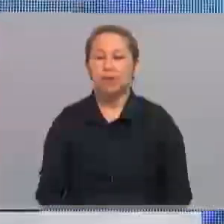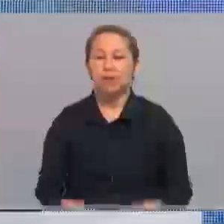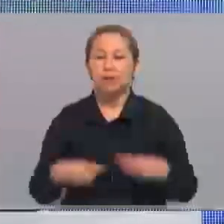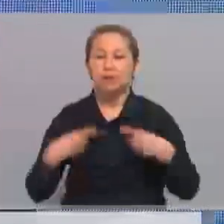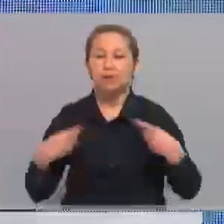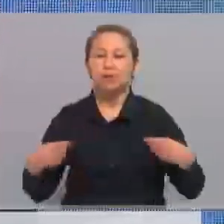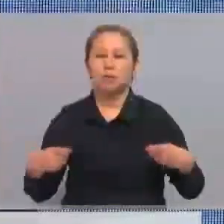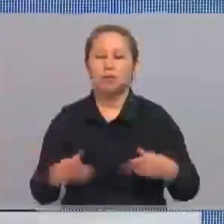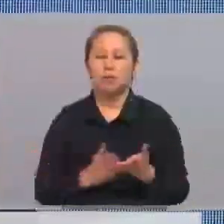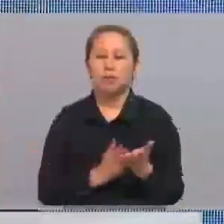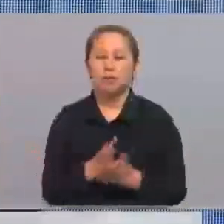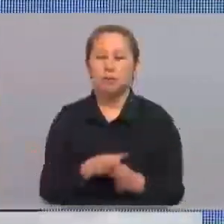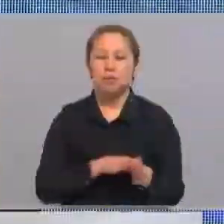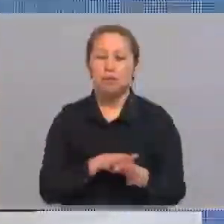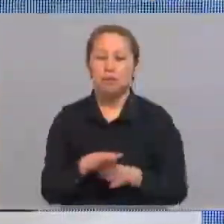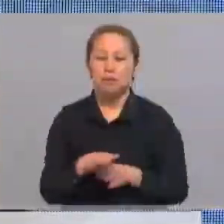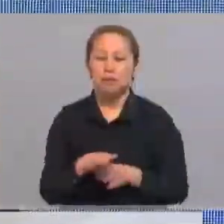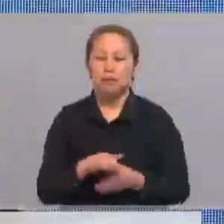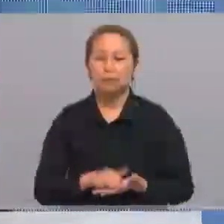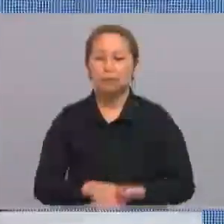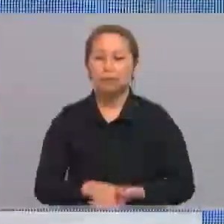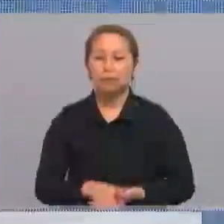әртүрлі қызмет жасайды.